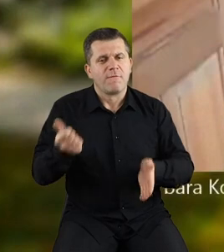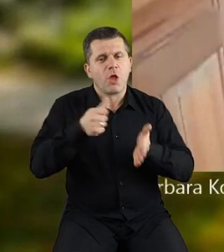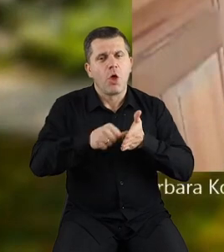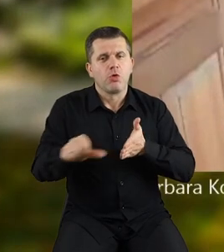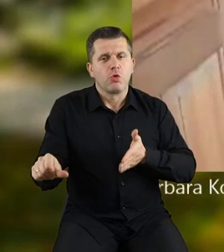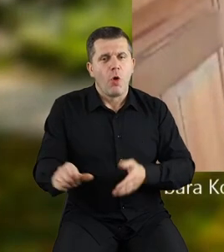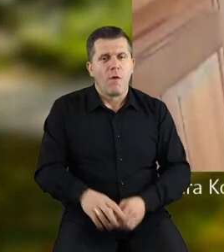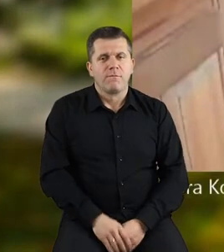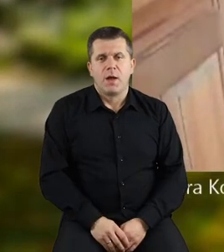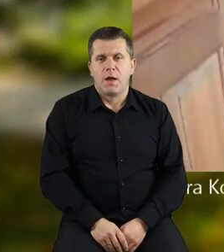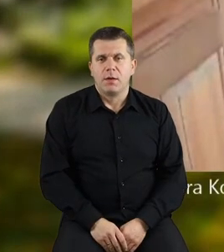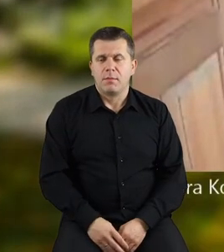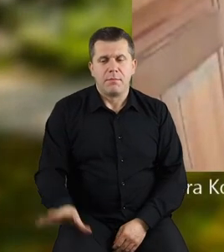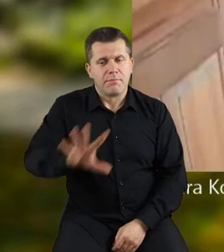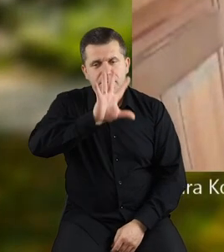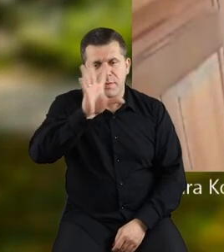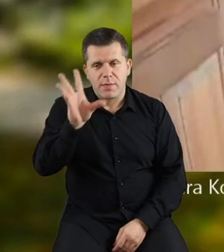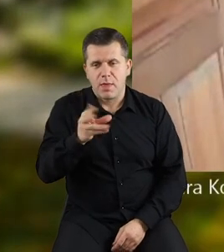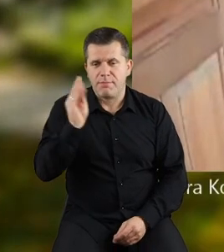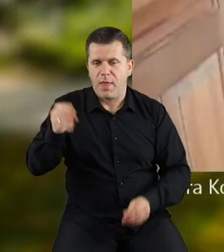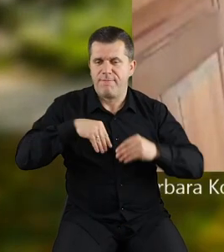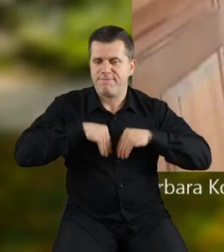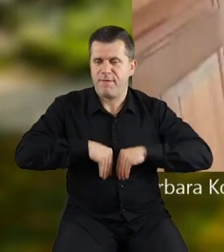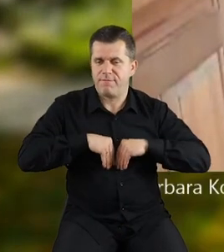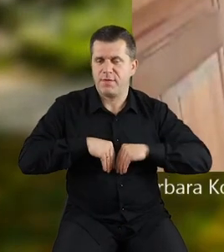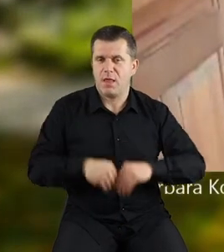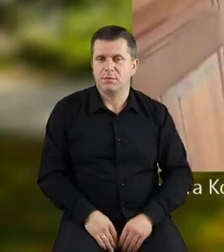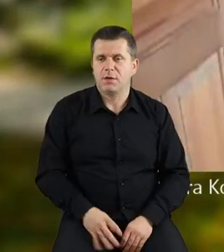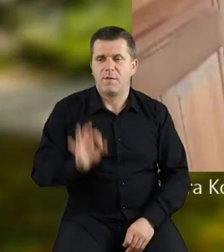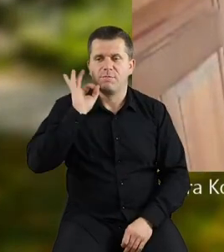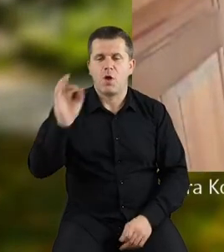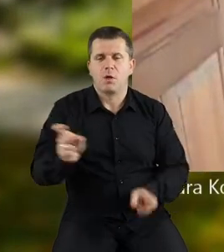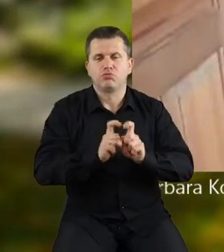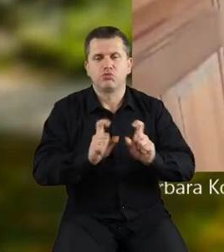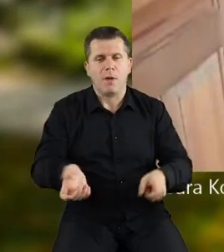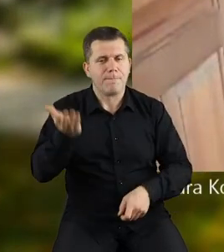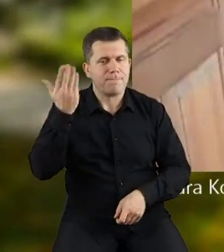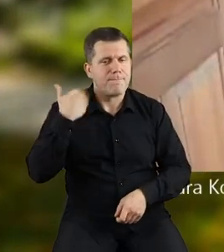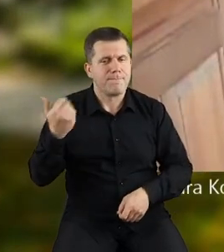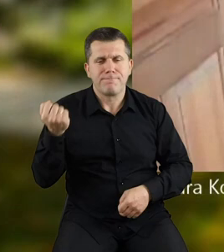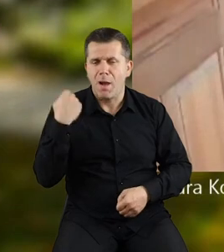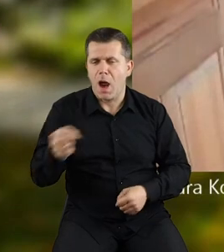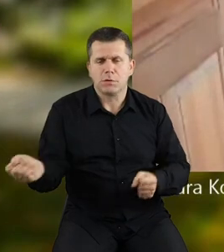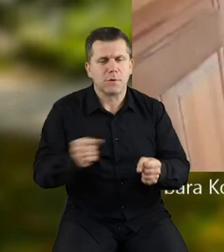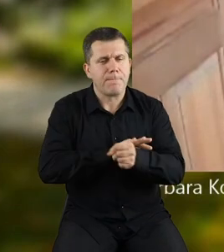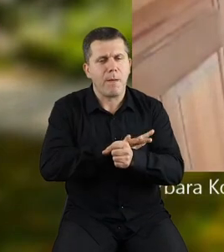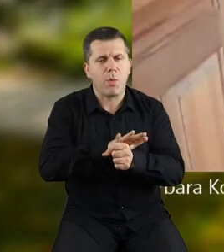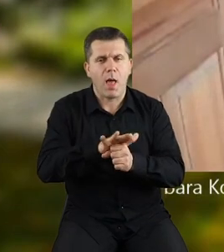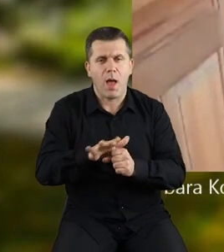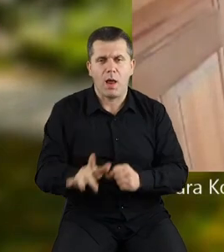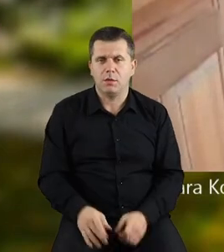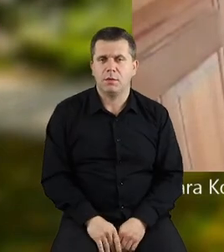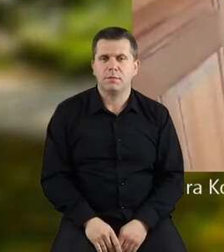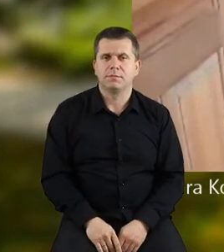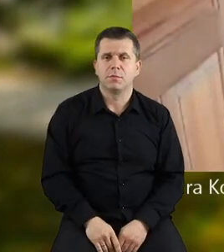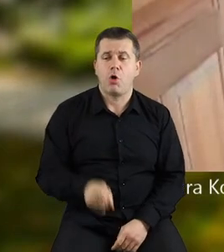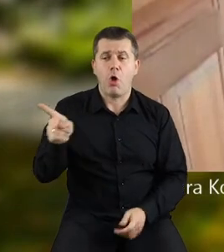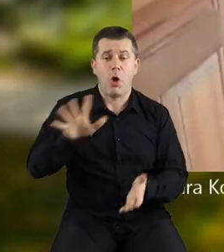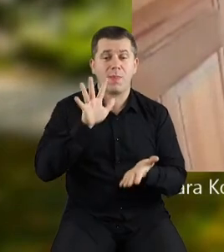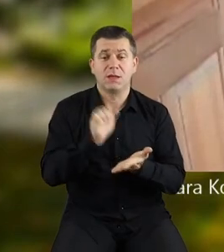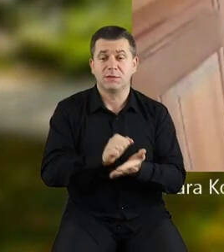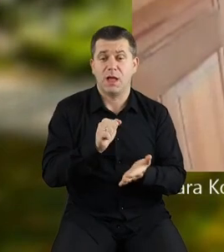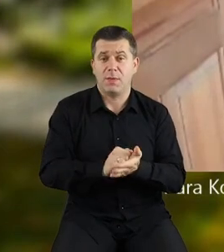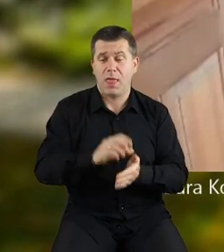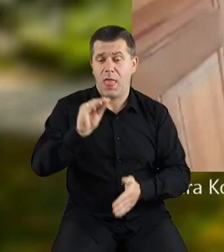niezwykłą, szalenie piękną wewnętrznie i w swoim czasie bardzo, bardzo popularną z tego względu,